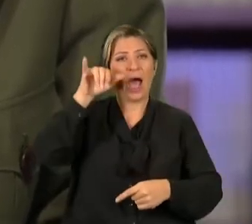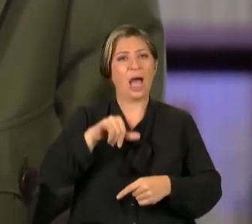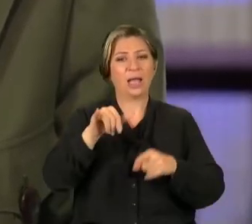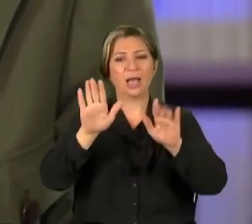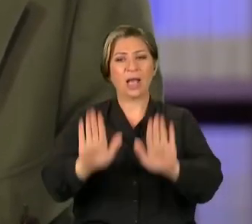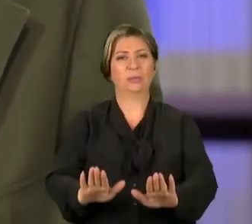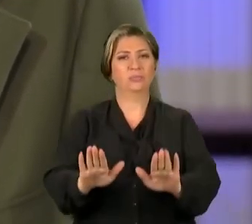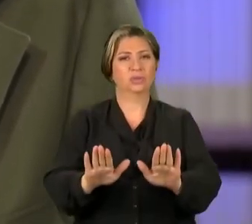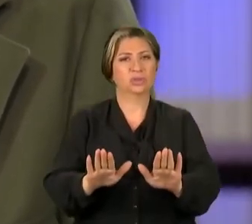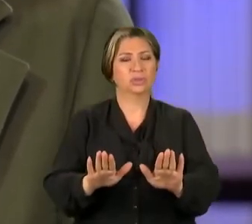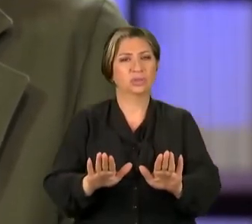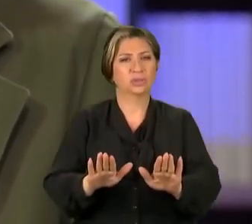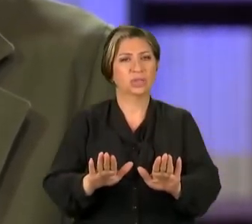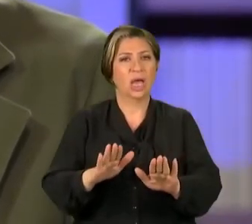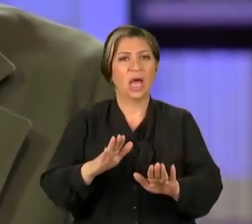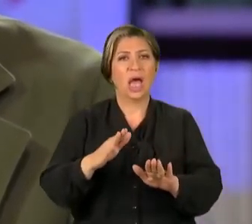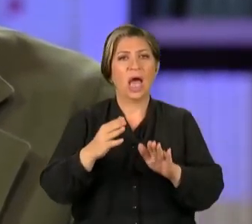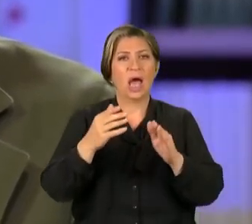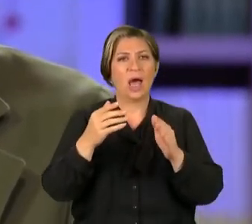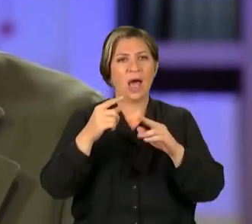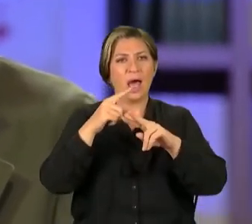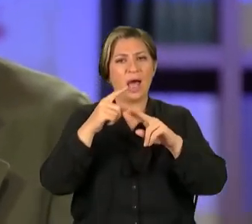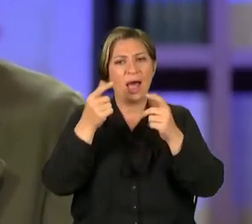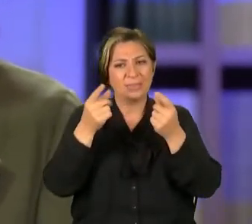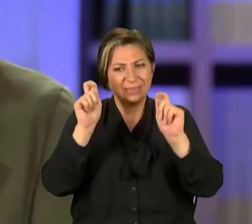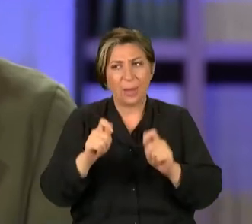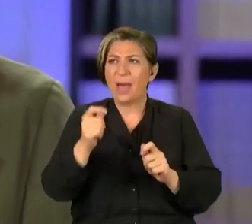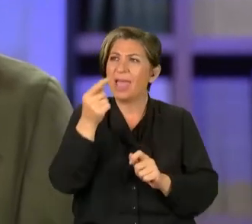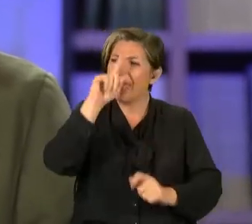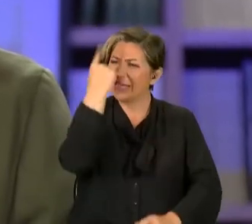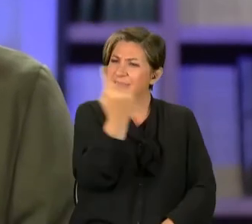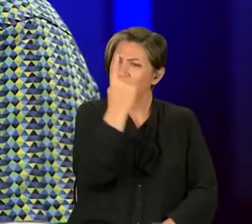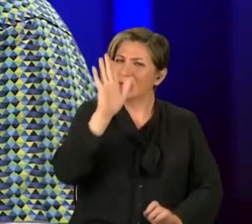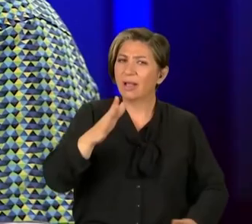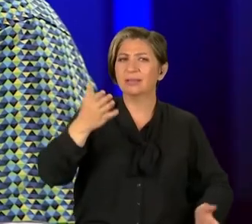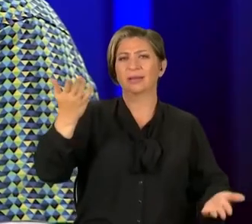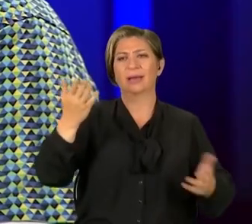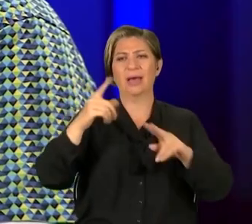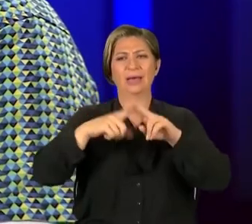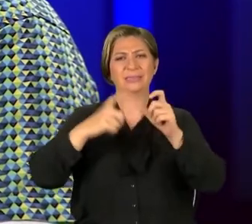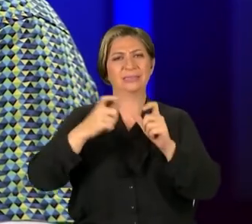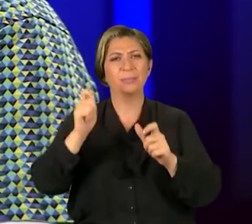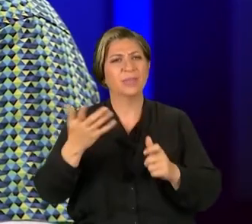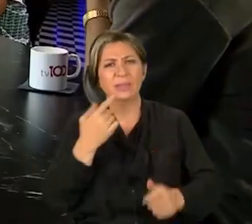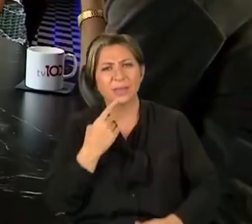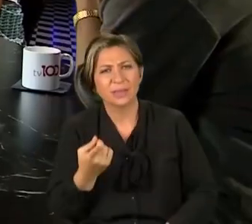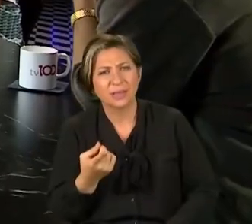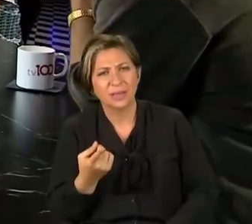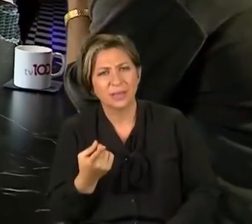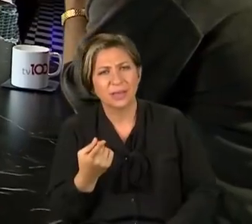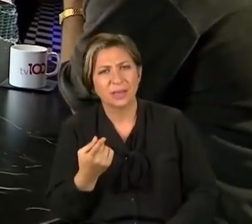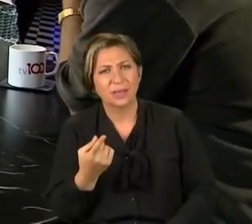yerde kalmış asyap yalnız mı kaldın Aga As yap As yap ne demek